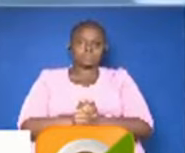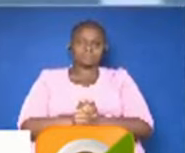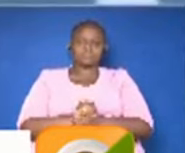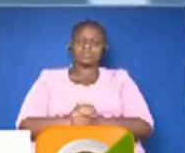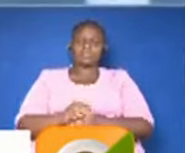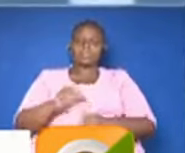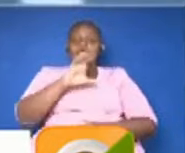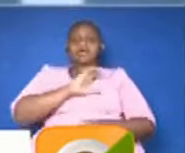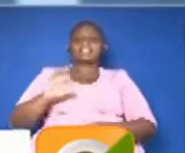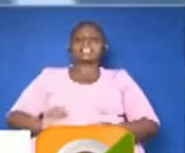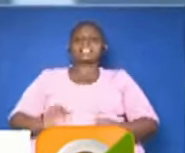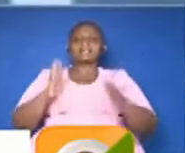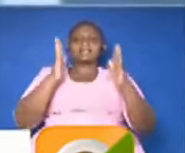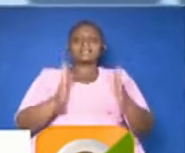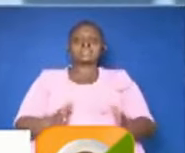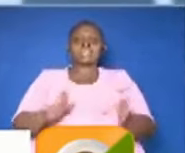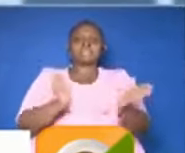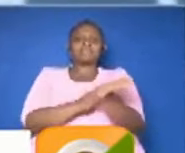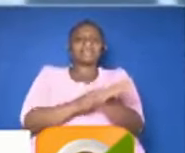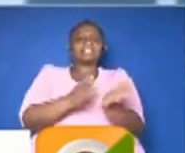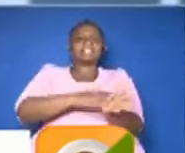Kwa Kristo Bwana Yesu asifiwe.